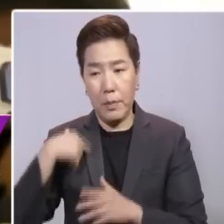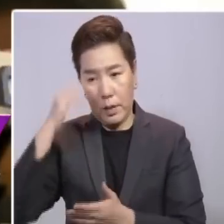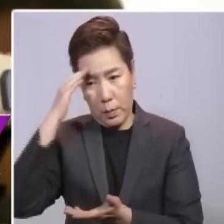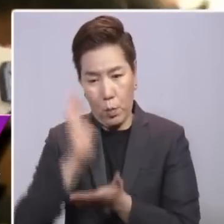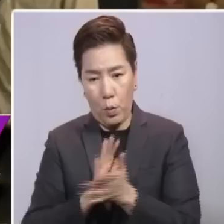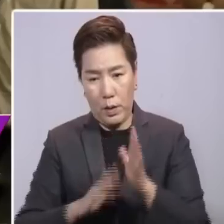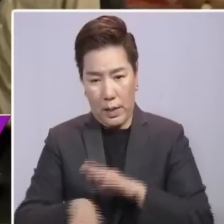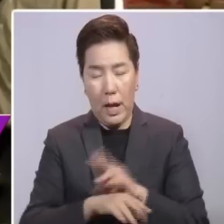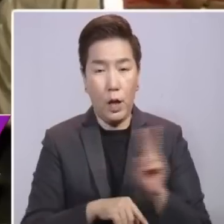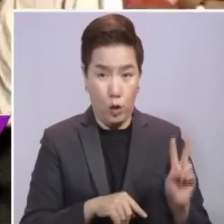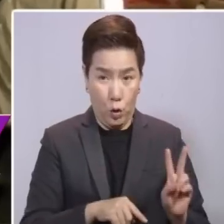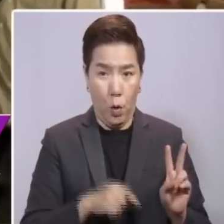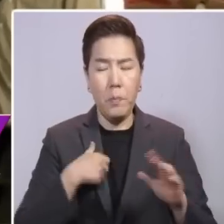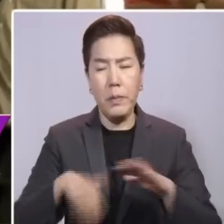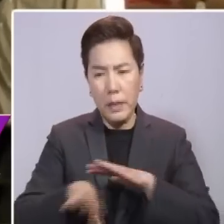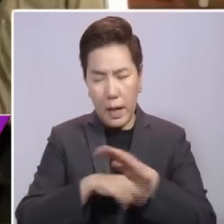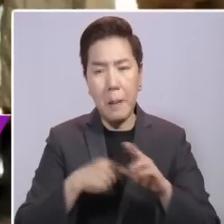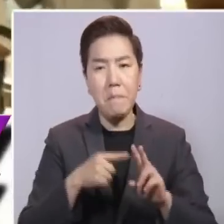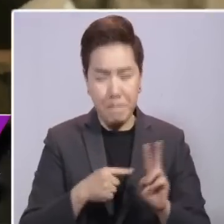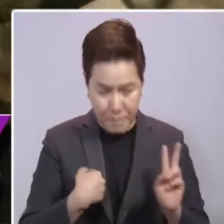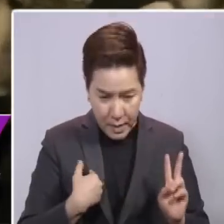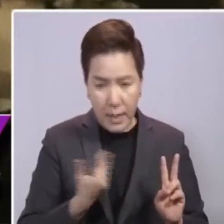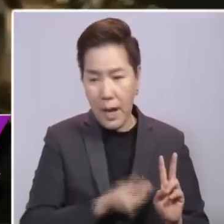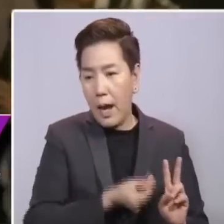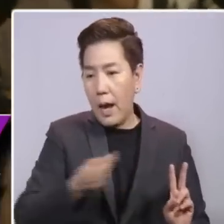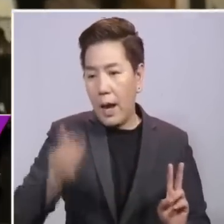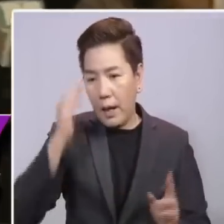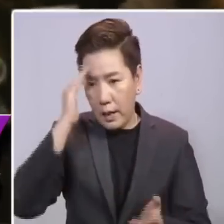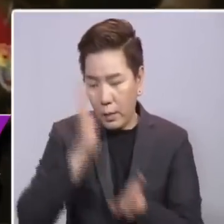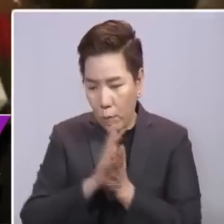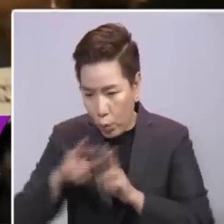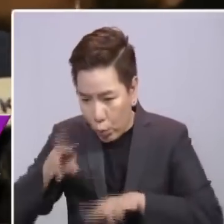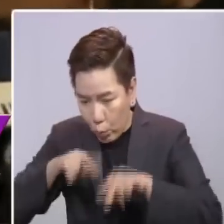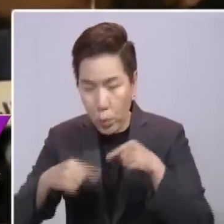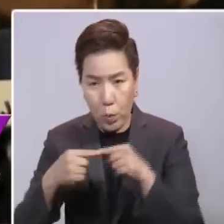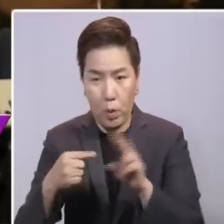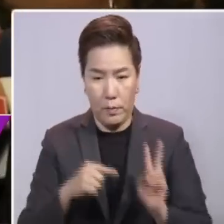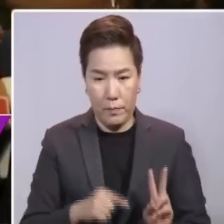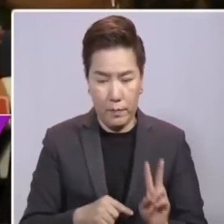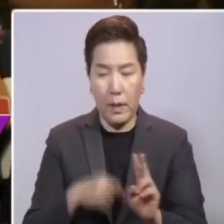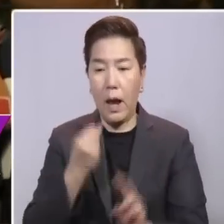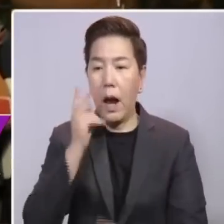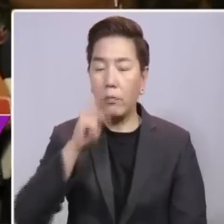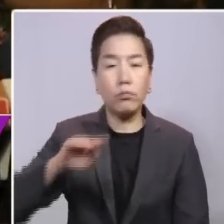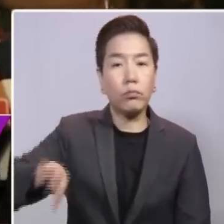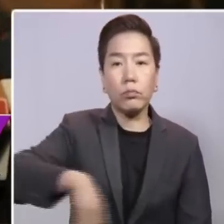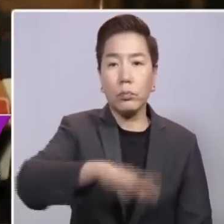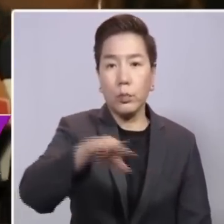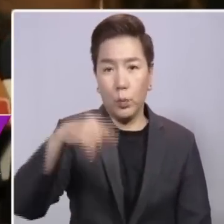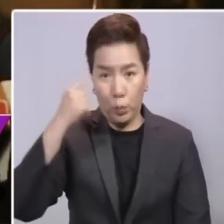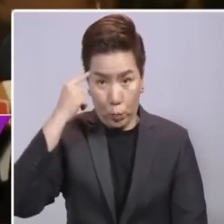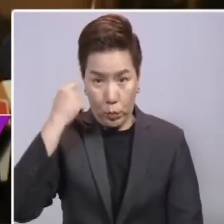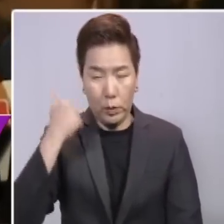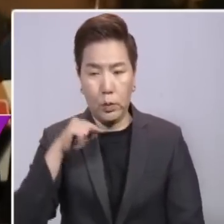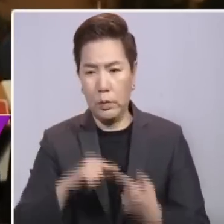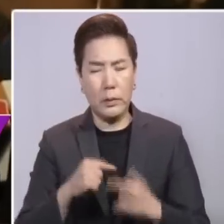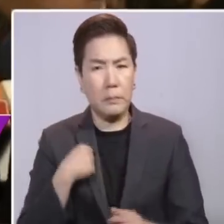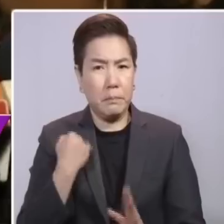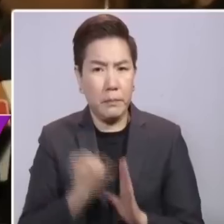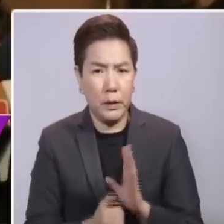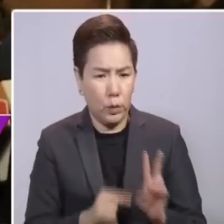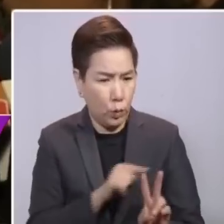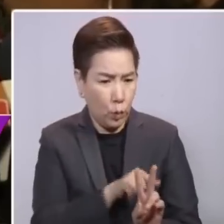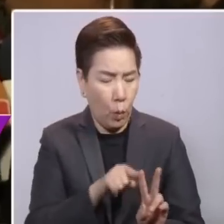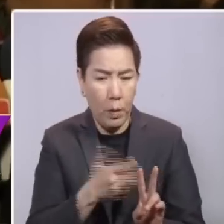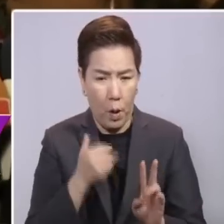องนายในวันที่ปฏิบัติหน้าที่เนี่ยมามอบให้กับพนักงานสอบสวนด้วยแล้วเดี๋ยวจะให้กับสื่อมวลชนนะเพื่อยืนยันความบริสุทธิ์ว่า